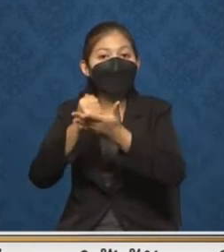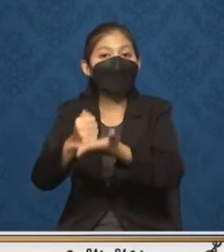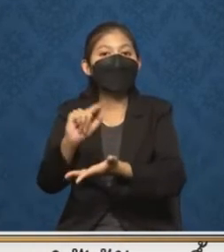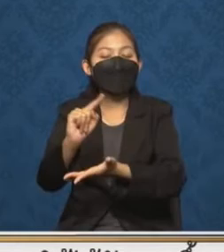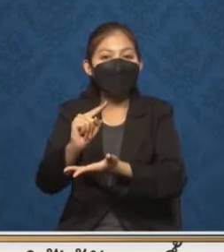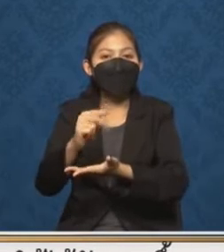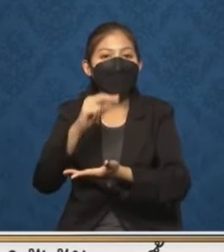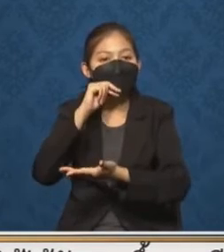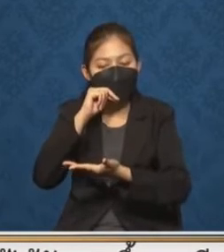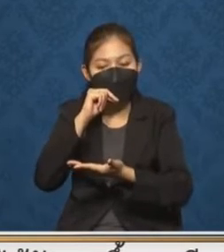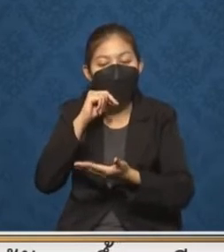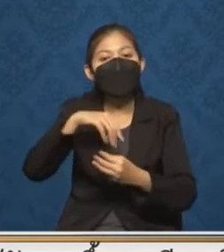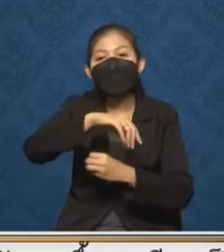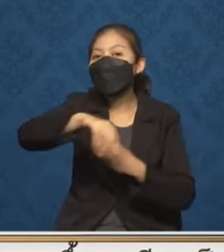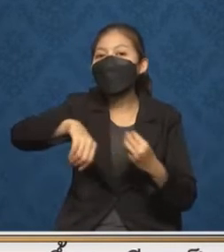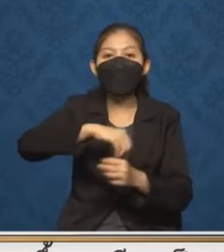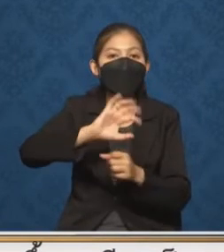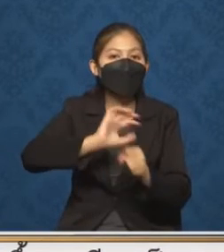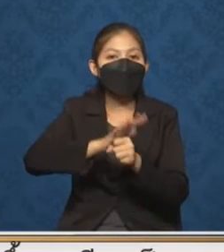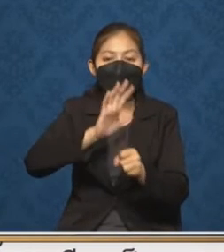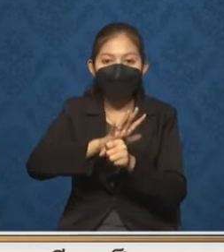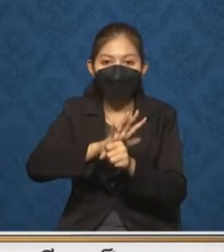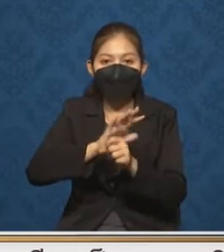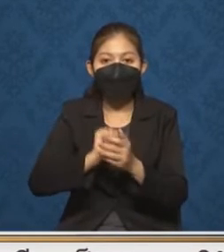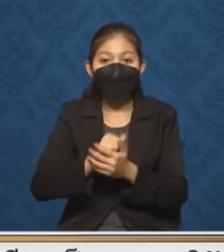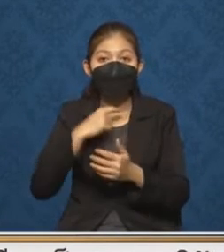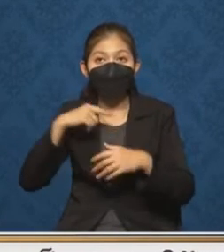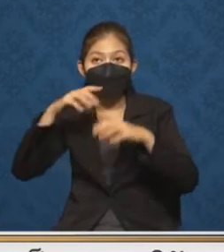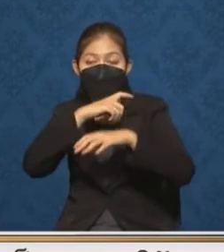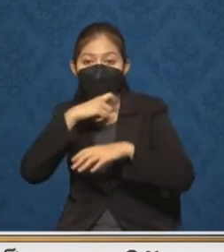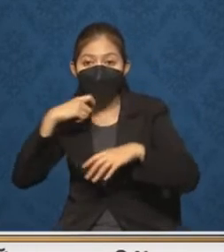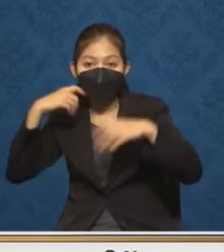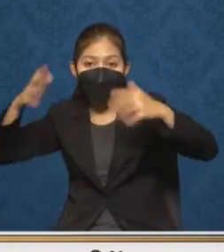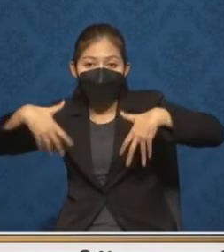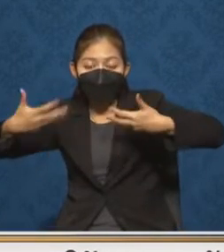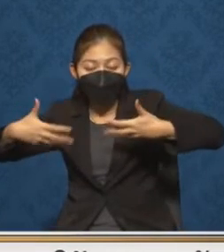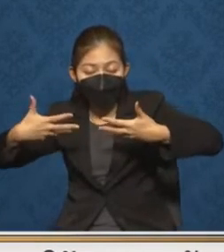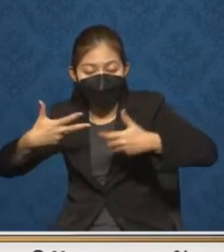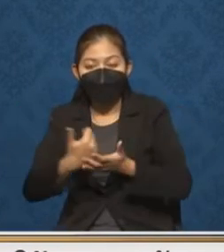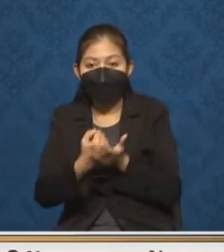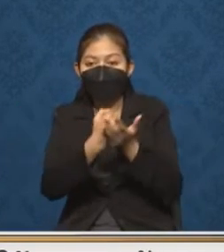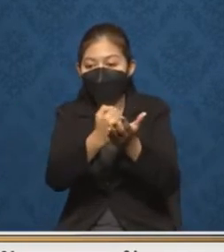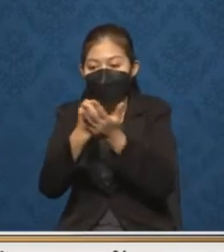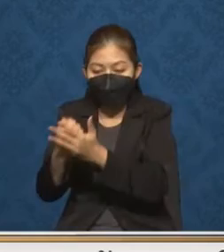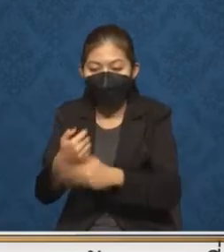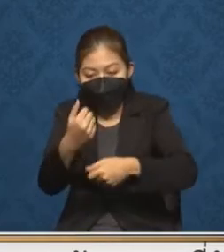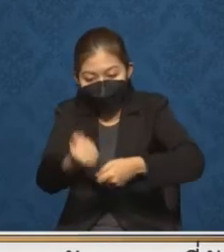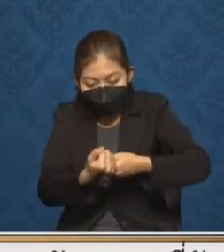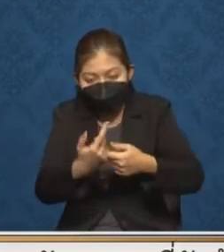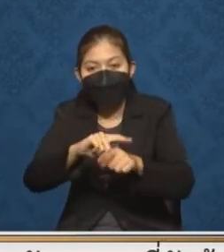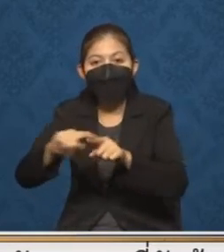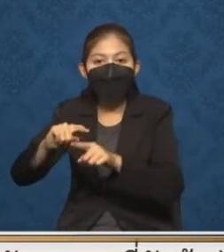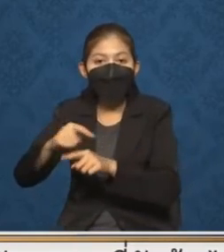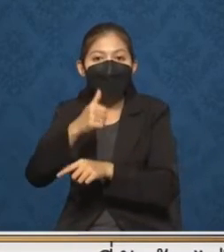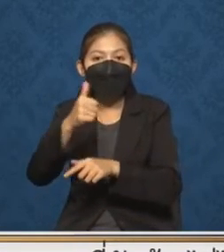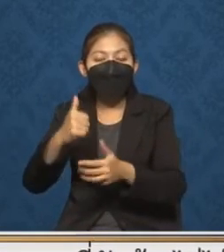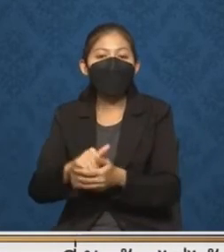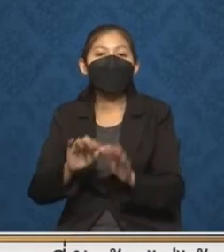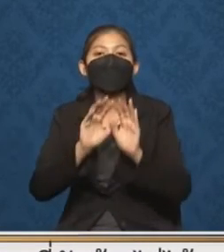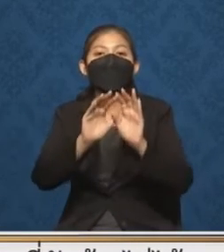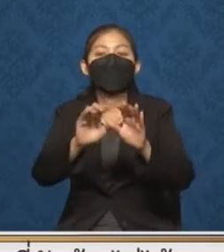การขาดแคลนน้ำในช่วงฝนขาดช่วงในฤดูร้อนได้อีกด้วยจึงอยากจะขอฝากท่านประธานนำเรียนไปยังภา